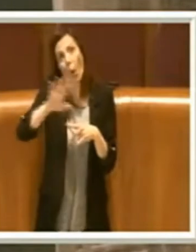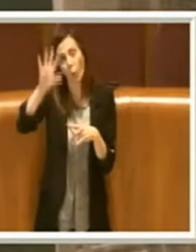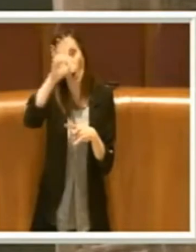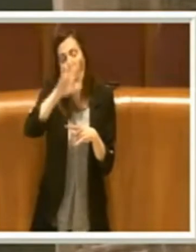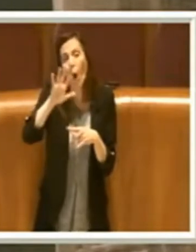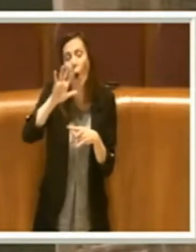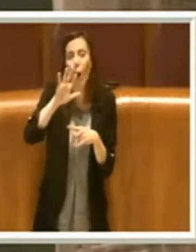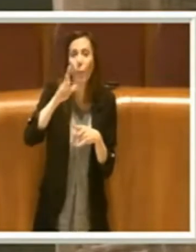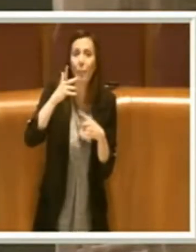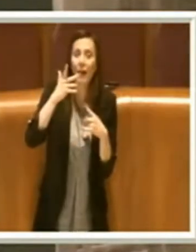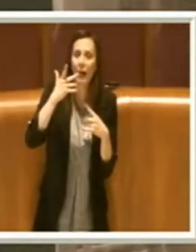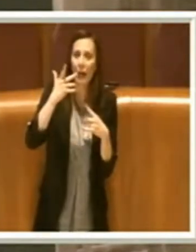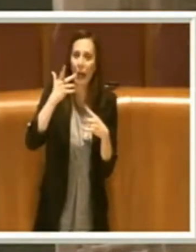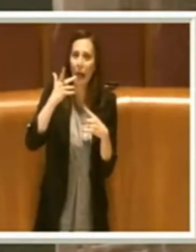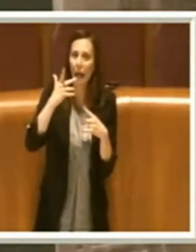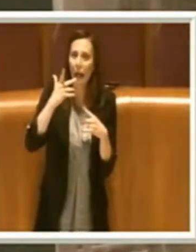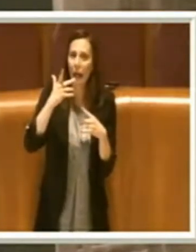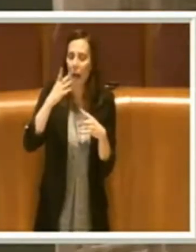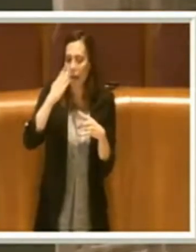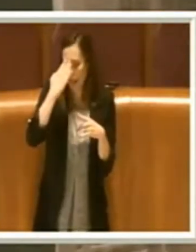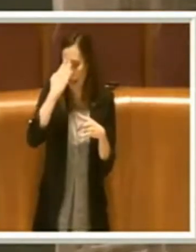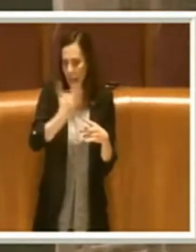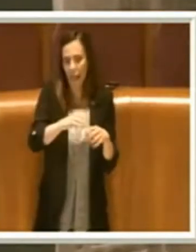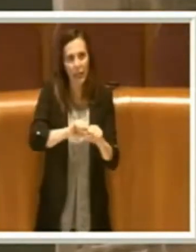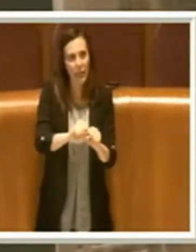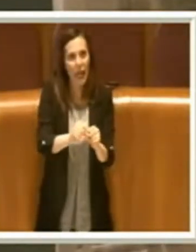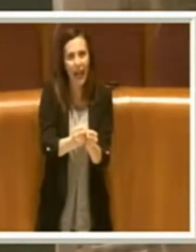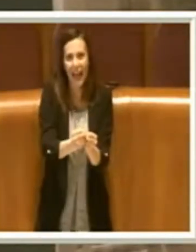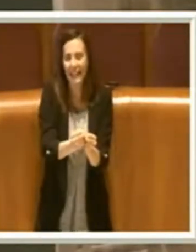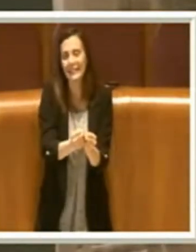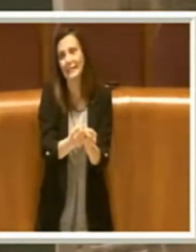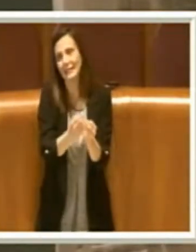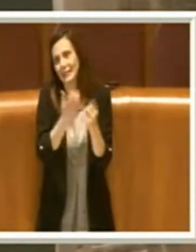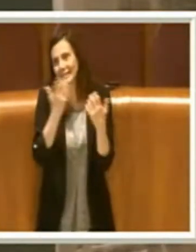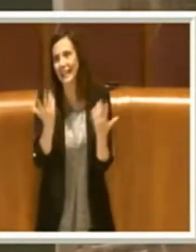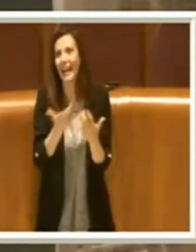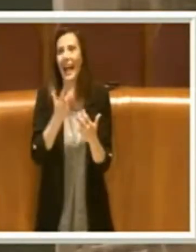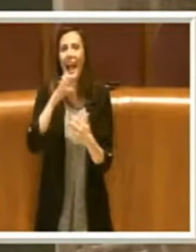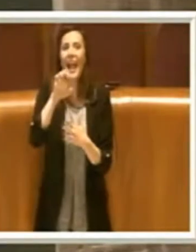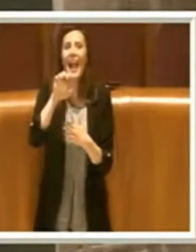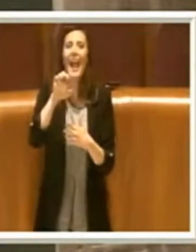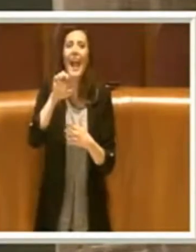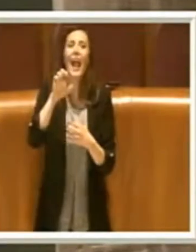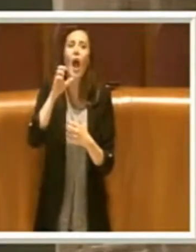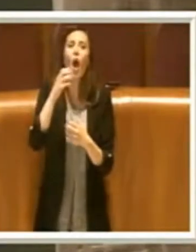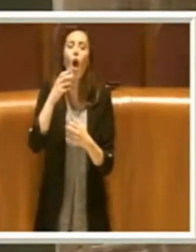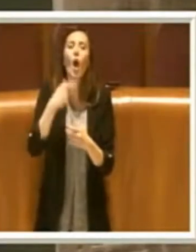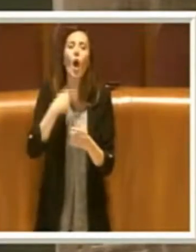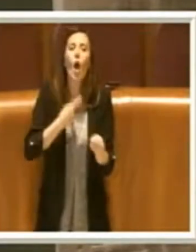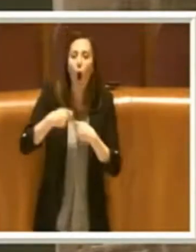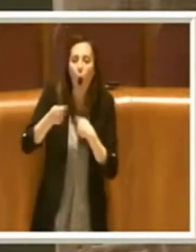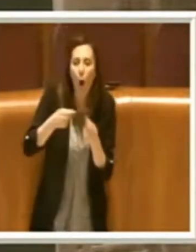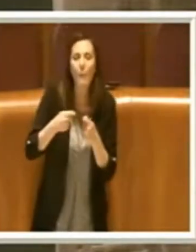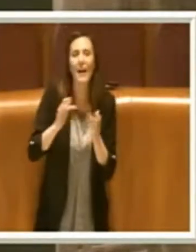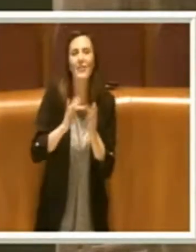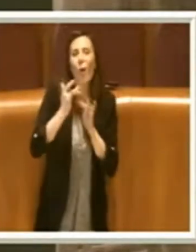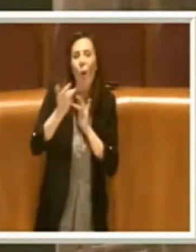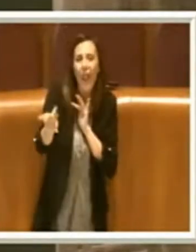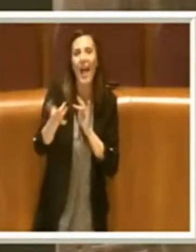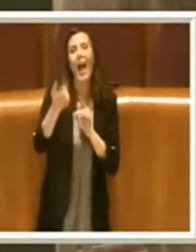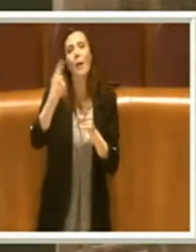colpo un po da tante cose quindi dall'e commerce dall'online da grandi colossi quindi